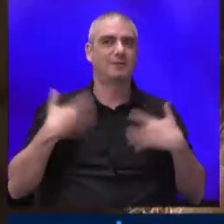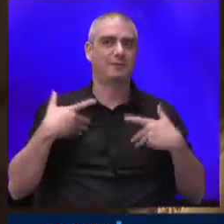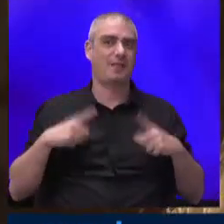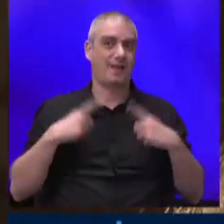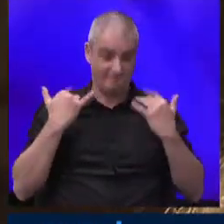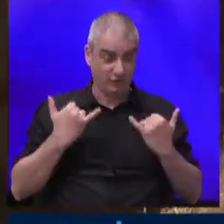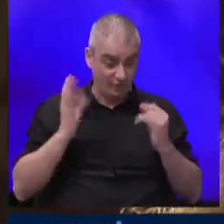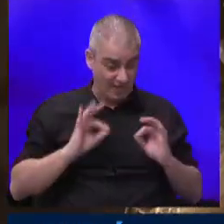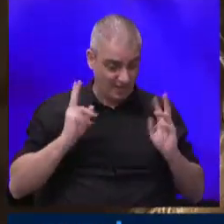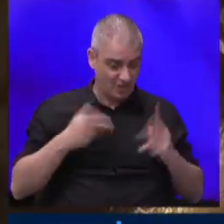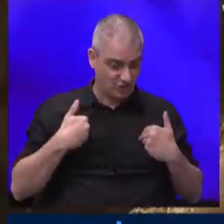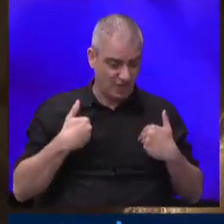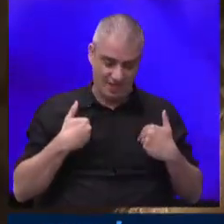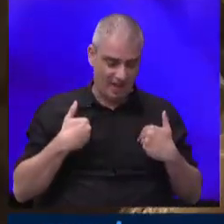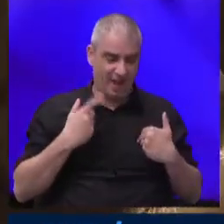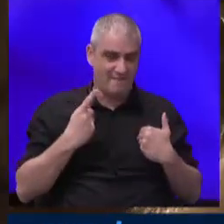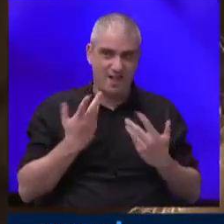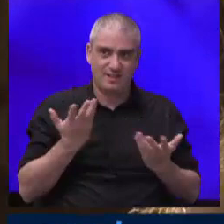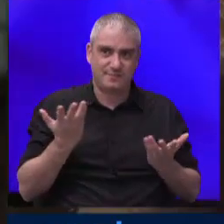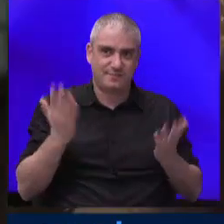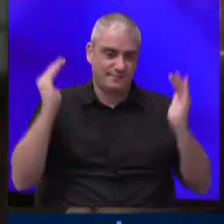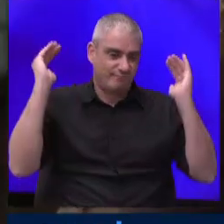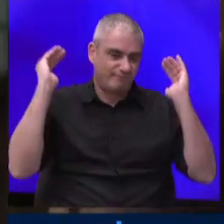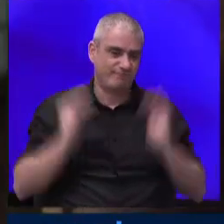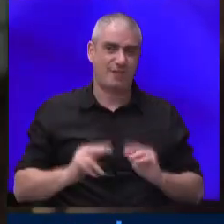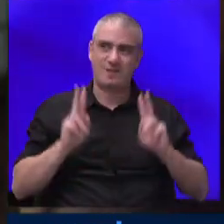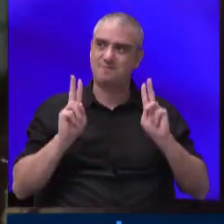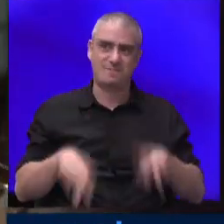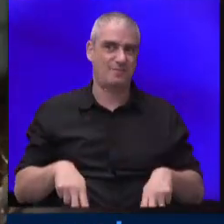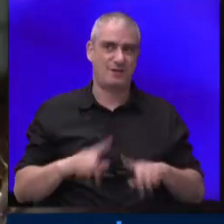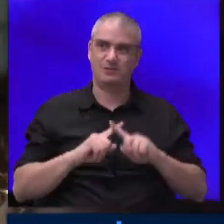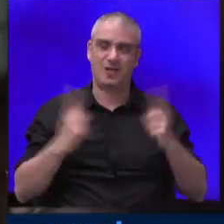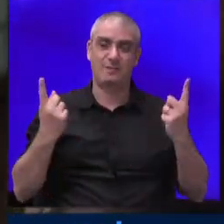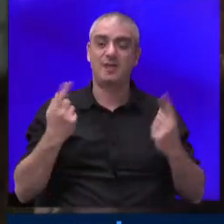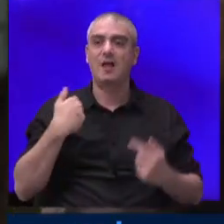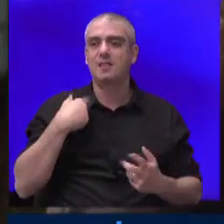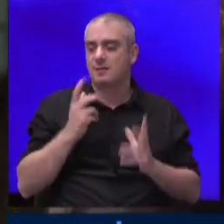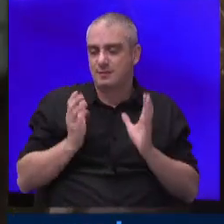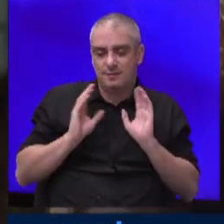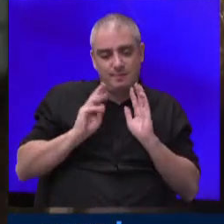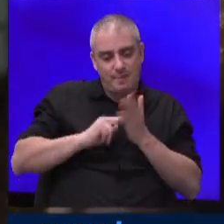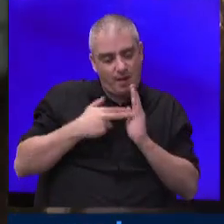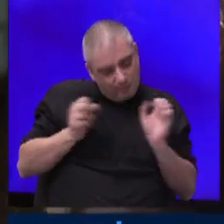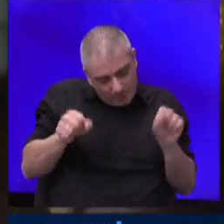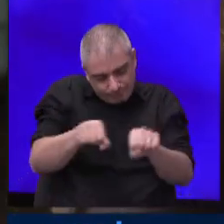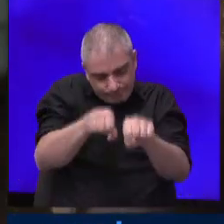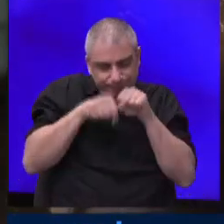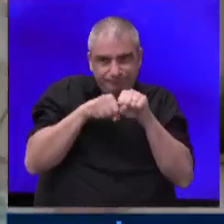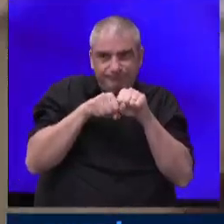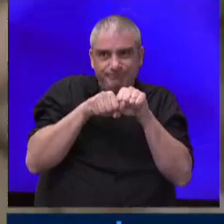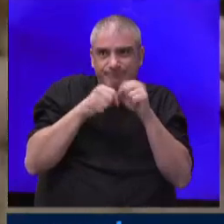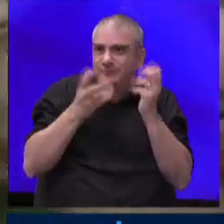היא פשוט ירדה ברמה אחרת. מסתגרת בחדר. זה מאוד קשה